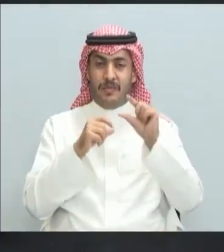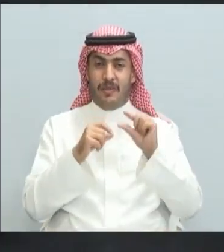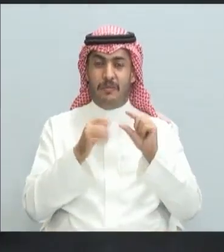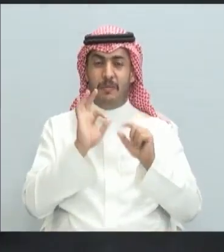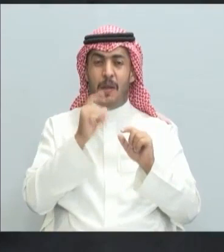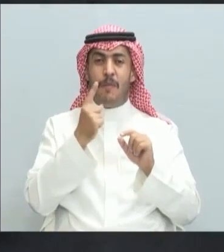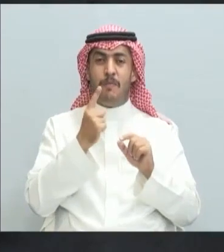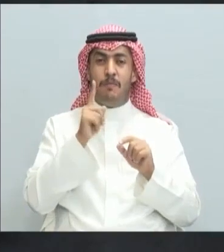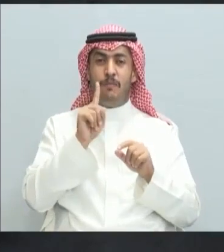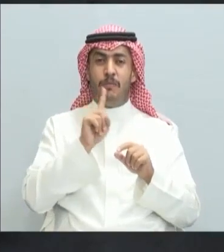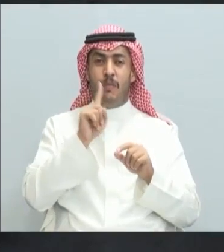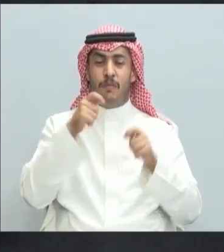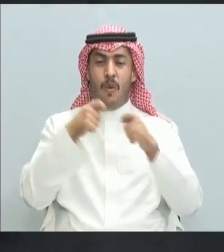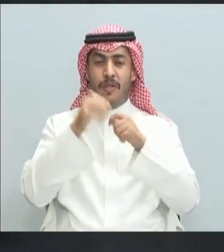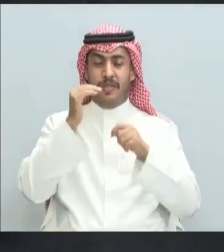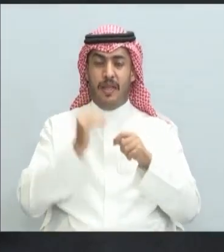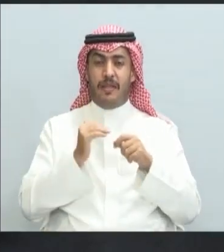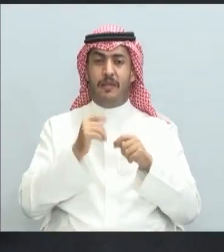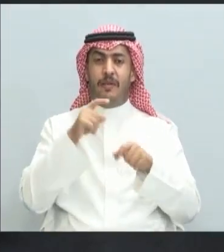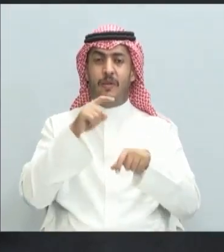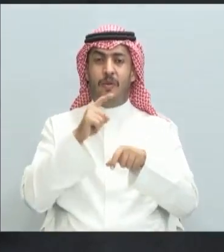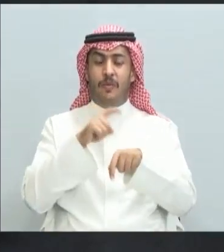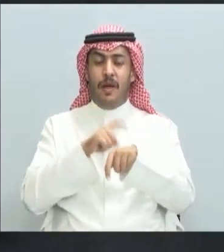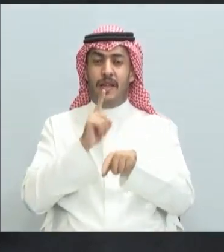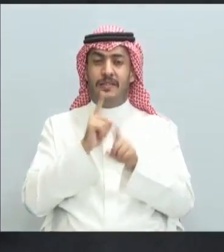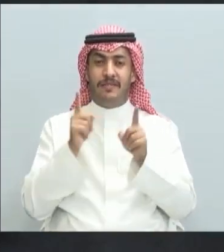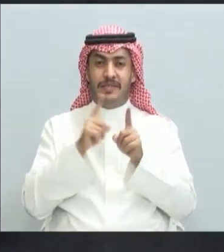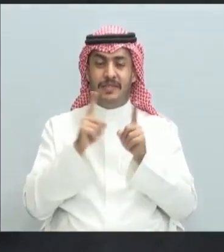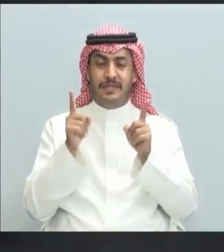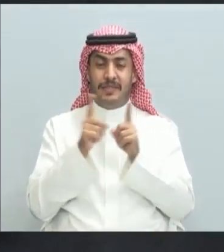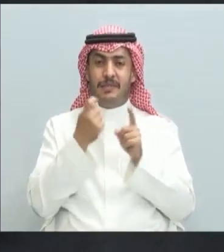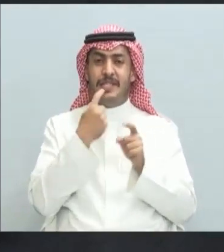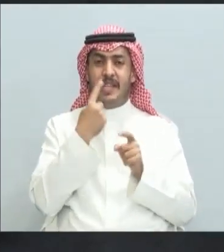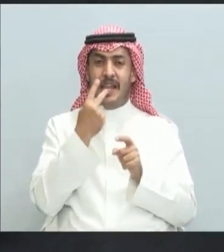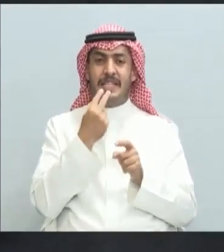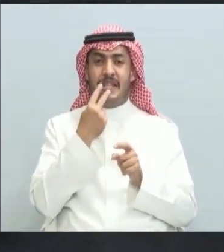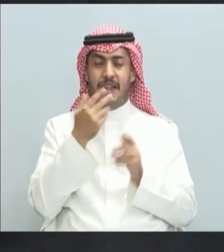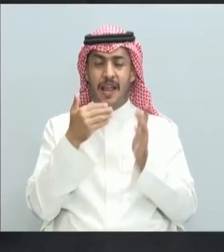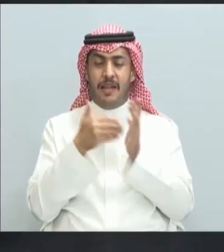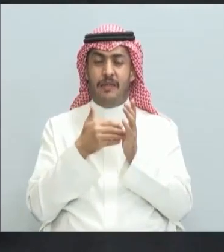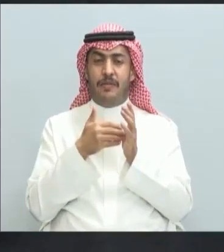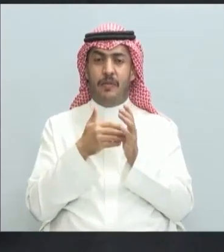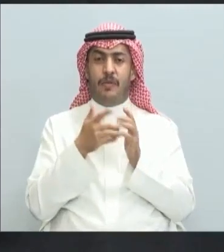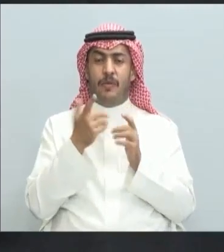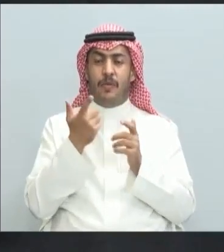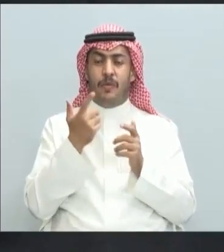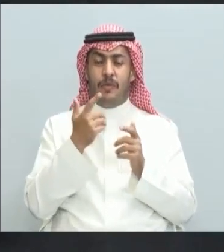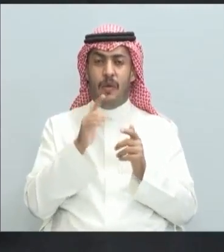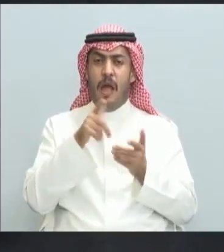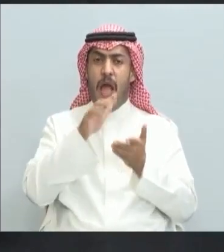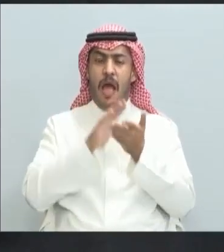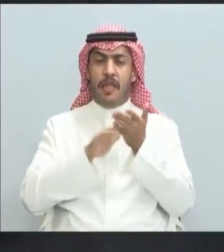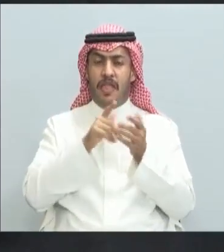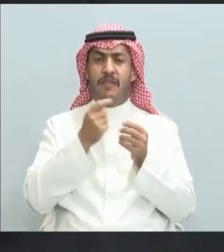يتجاوز المليون ريال ايضا المده تكون قصيره قد تكون مده سنه او سنتين وحجم المخاطره